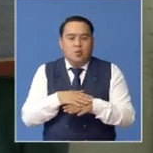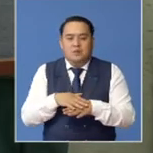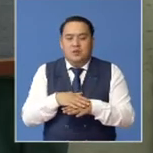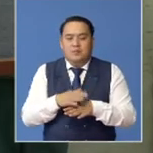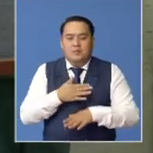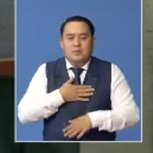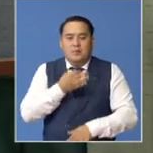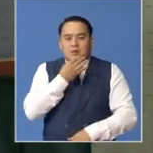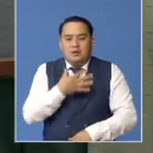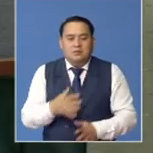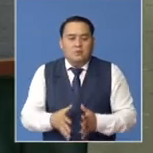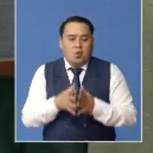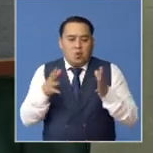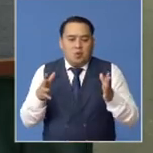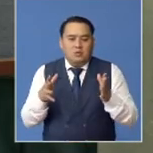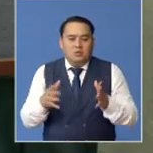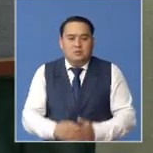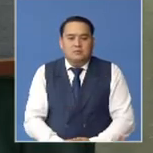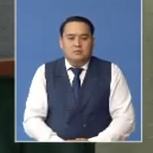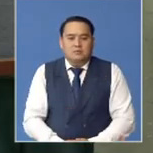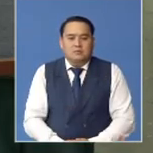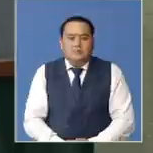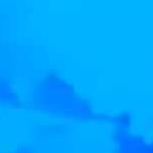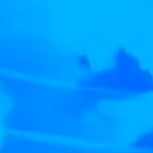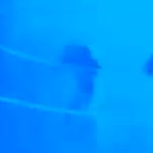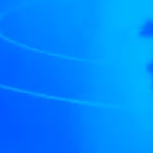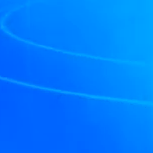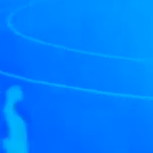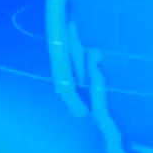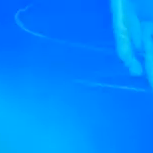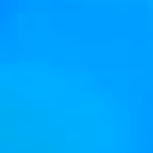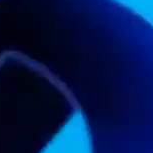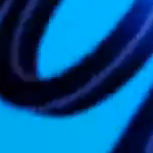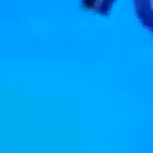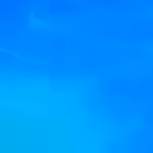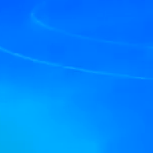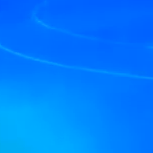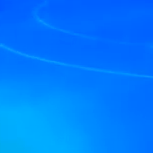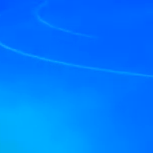это еще бы хотели послушать.